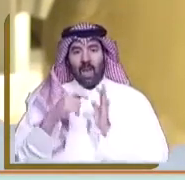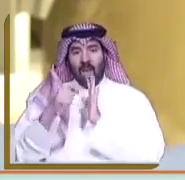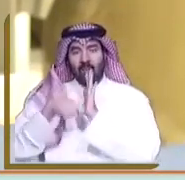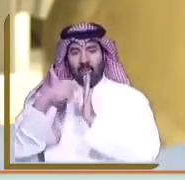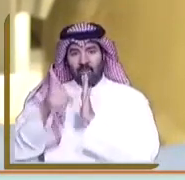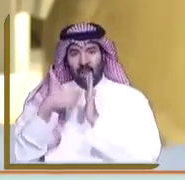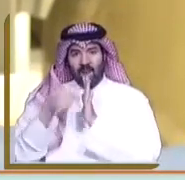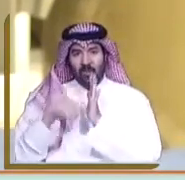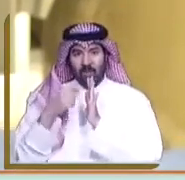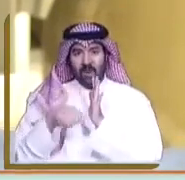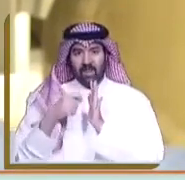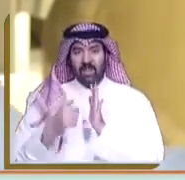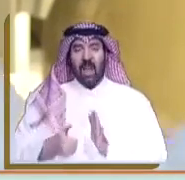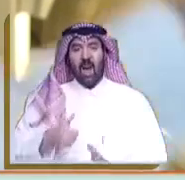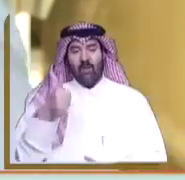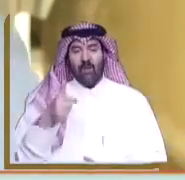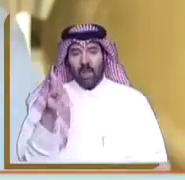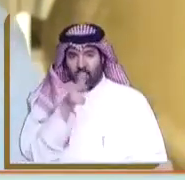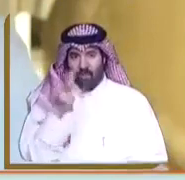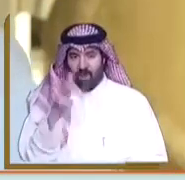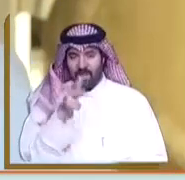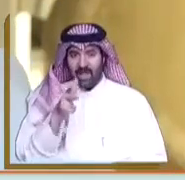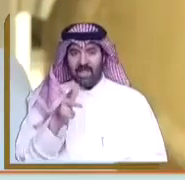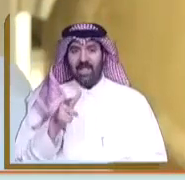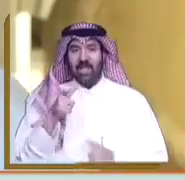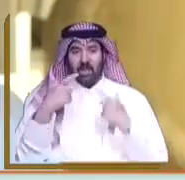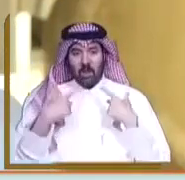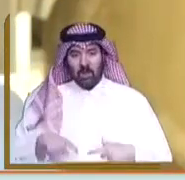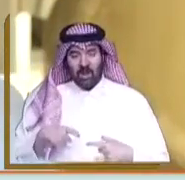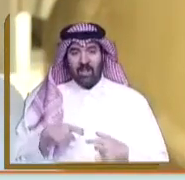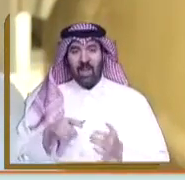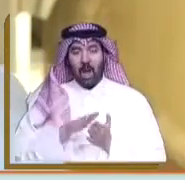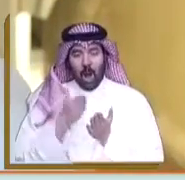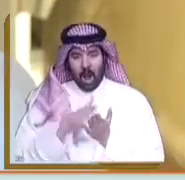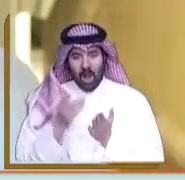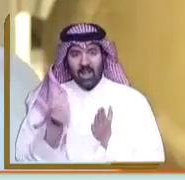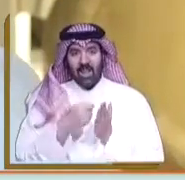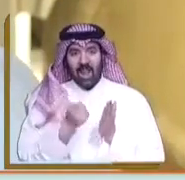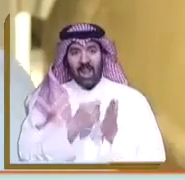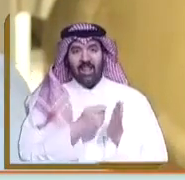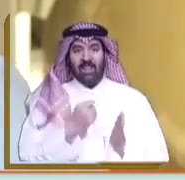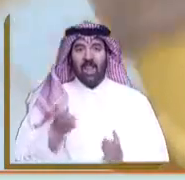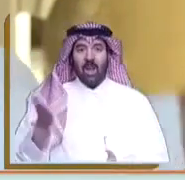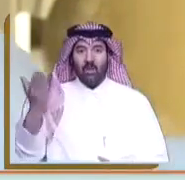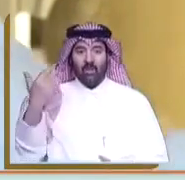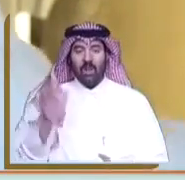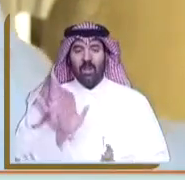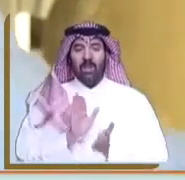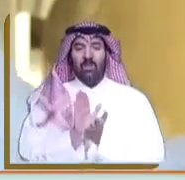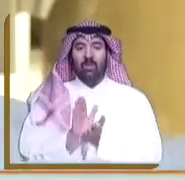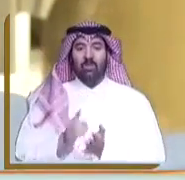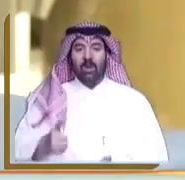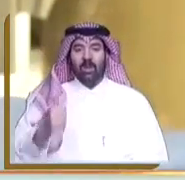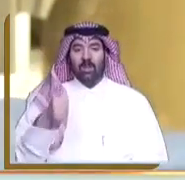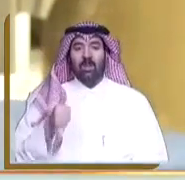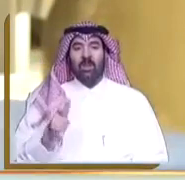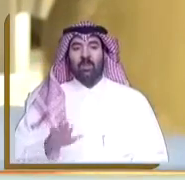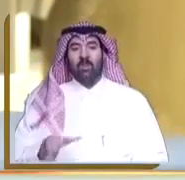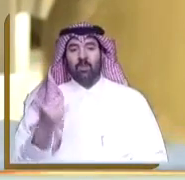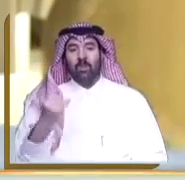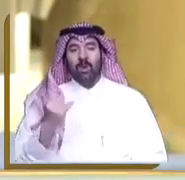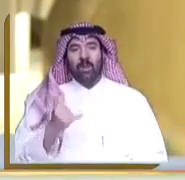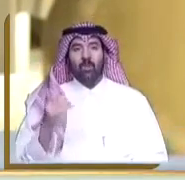سواء أفضل إخراج، أفضل تمثيل، أفضل سيناريو، كل أفلامي اللي شاركت فيها فزت فيها بجوائز، بس تبقى هذه الجائزة